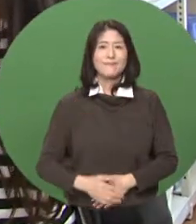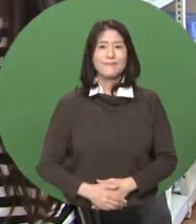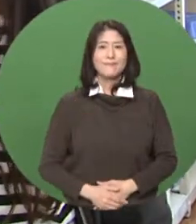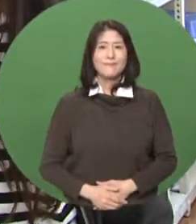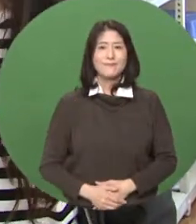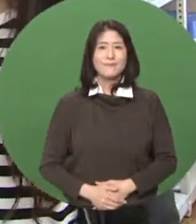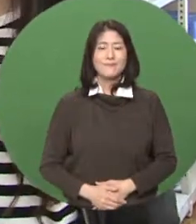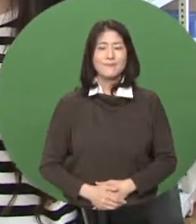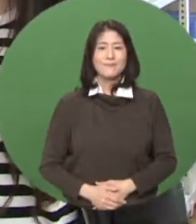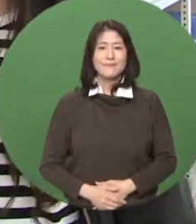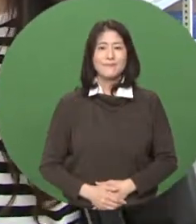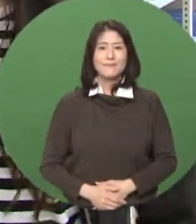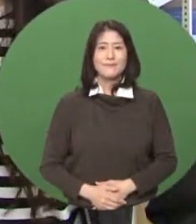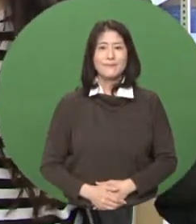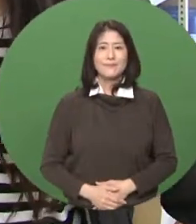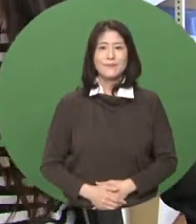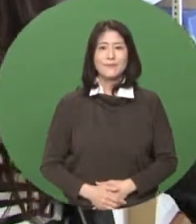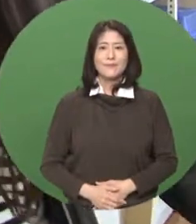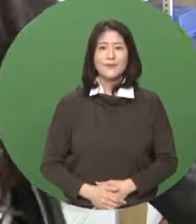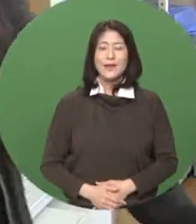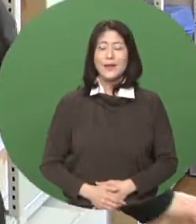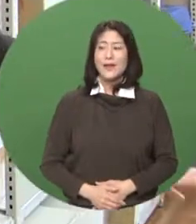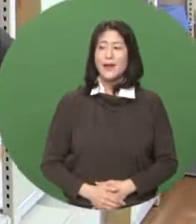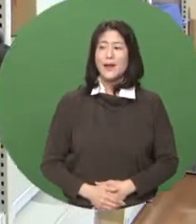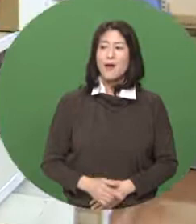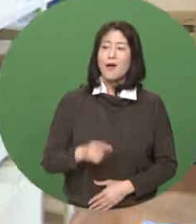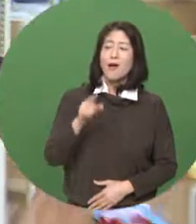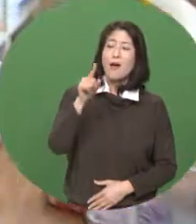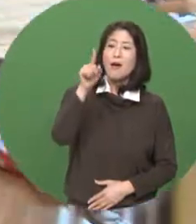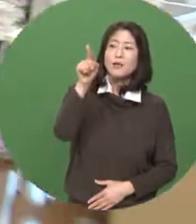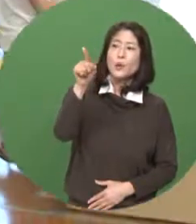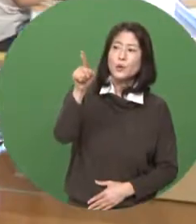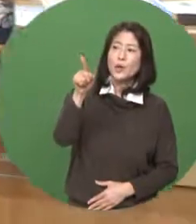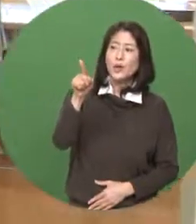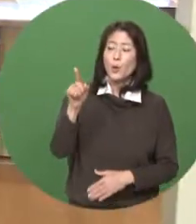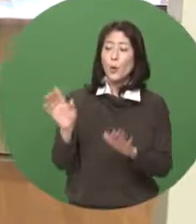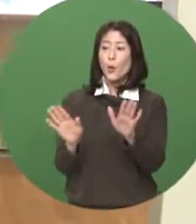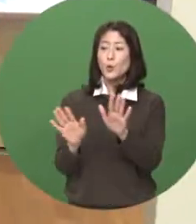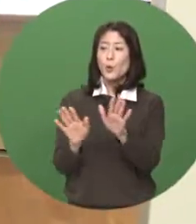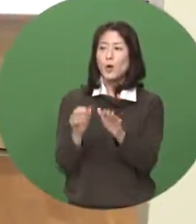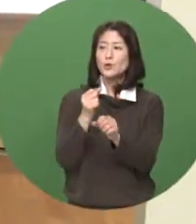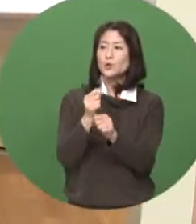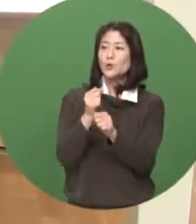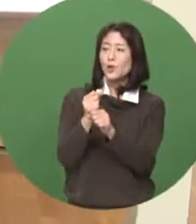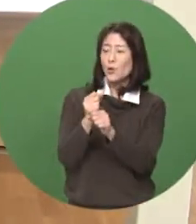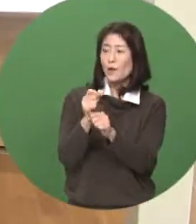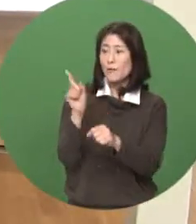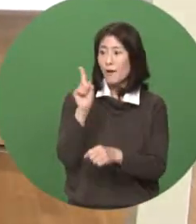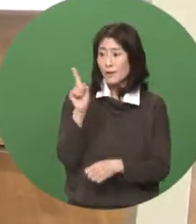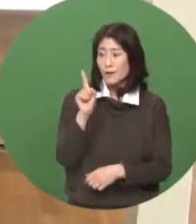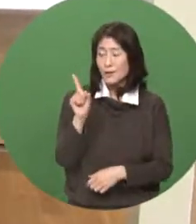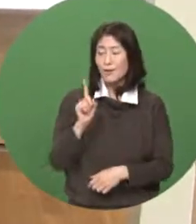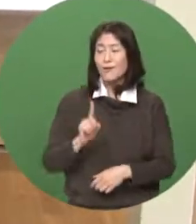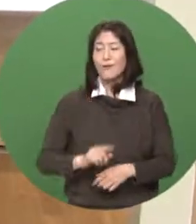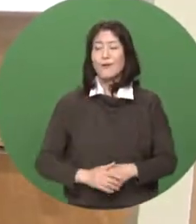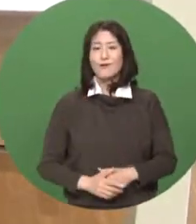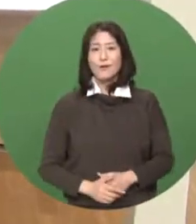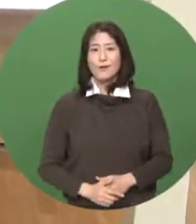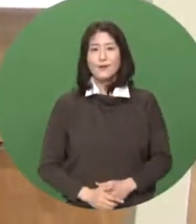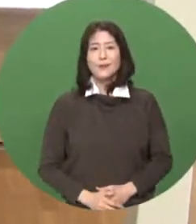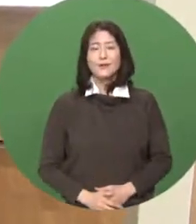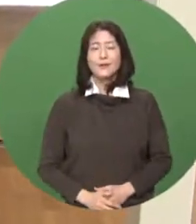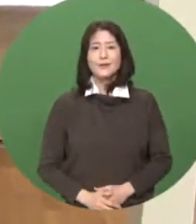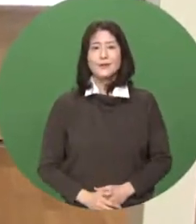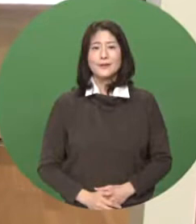っていただけるんです。 なるほど、はい、先ほどからね、 はい、 奥でお子様が何か作られてるんですけども、はい、彼女たちは一